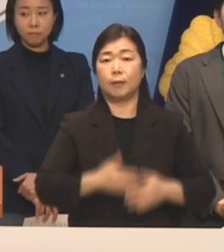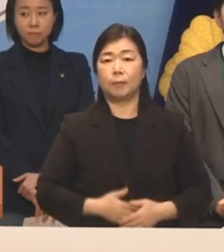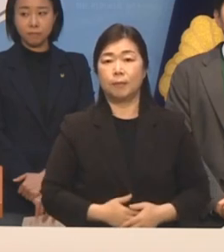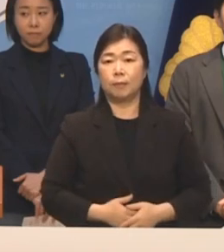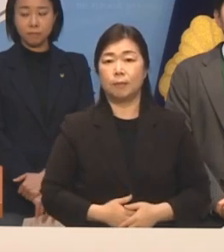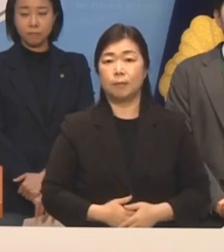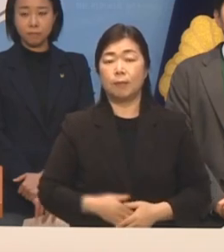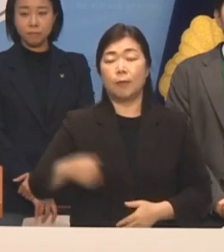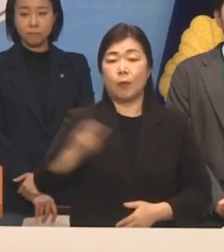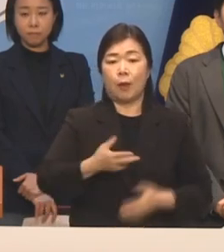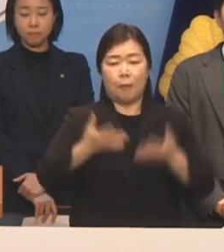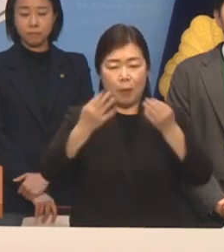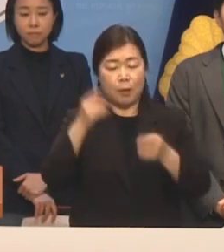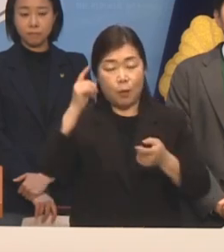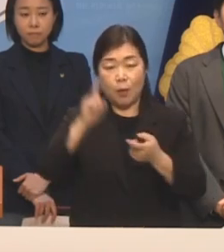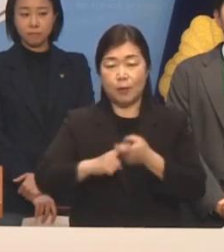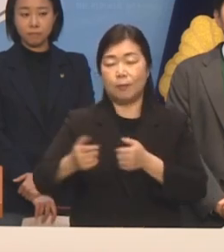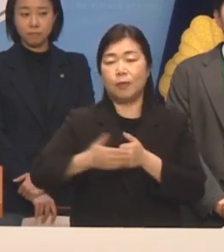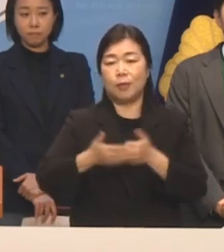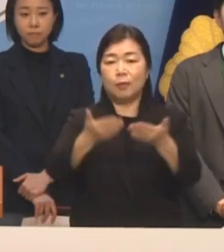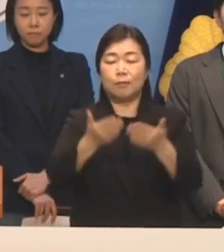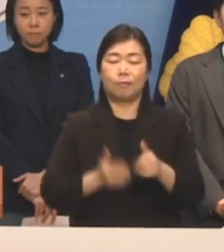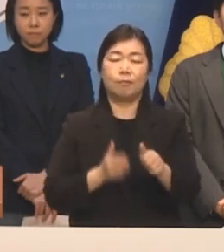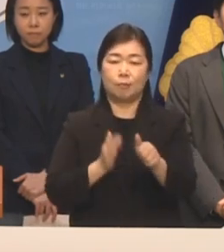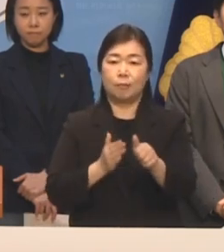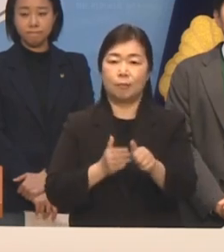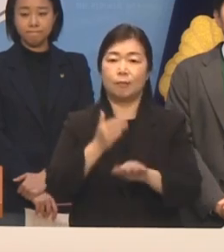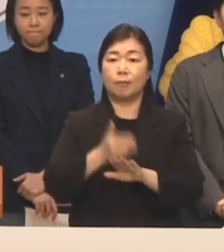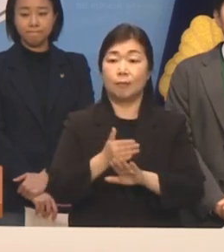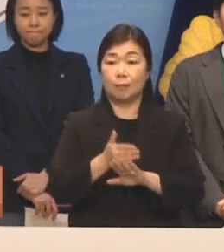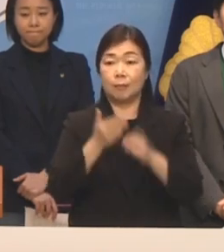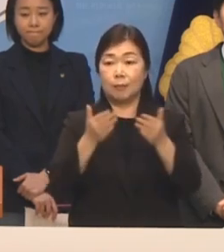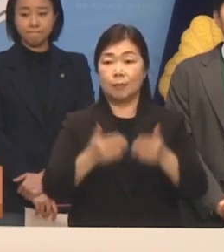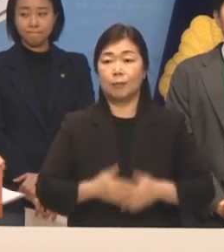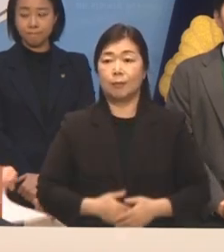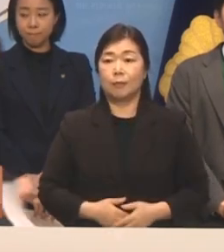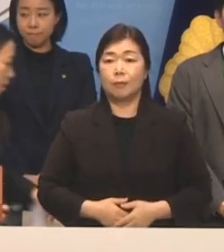부탁드리겠습니다. 또한 많은 관심과 지지 부탁드립니다. 감사합니다.